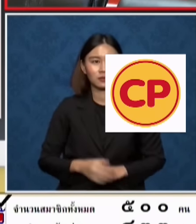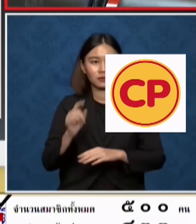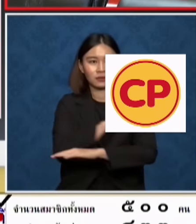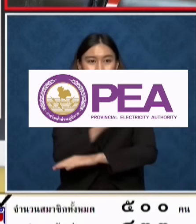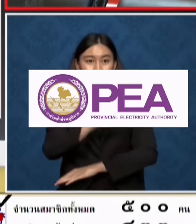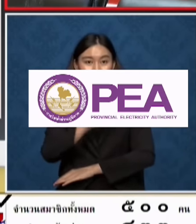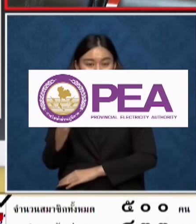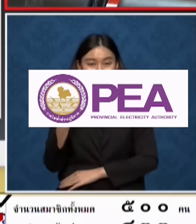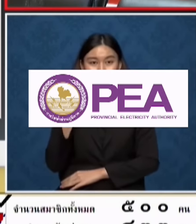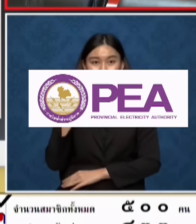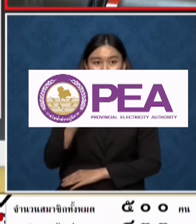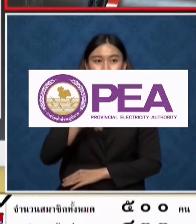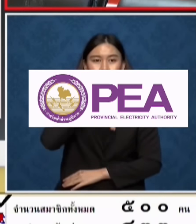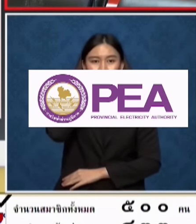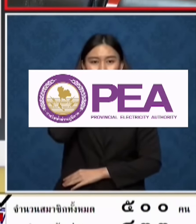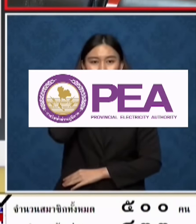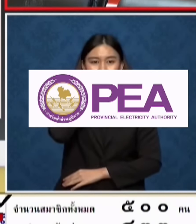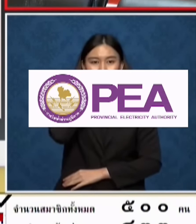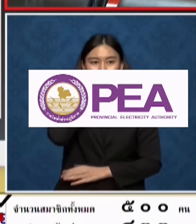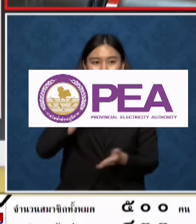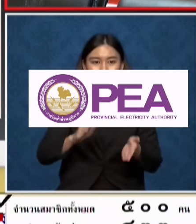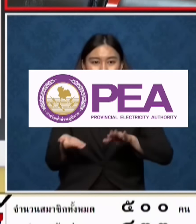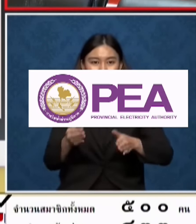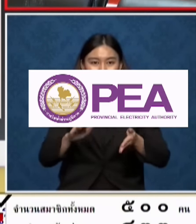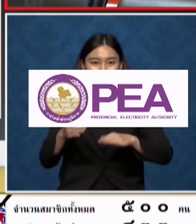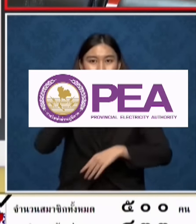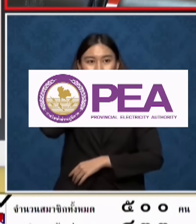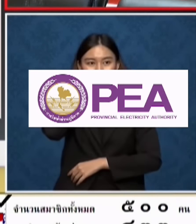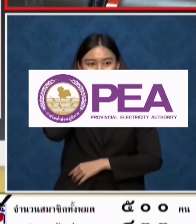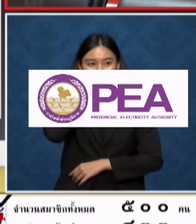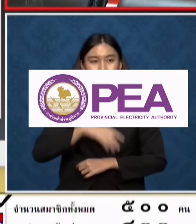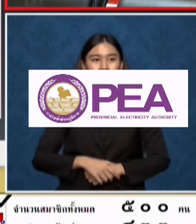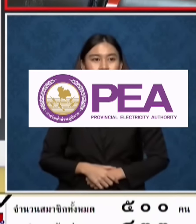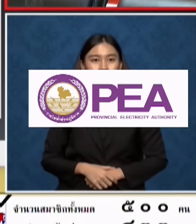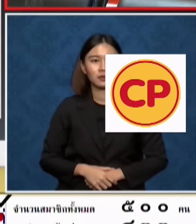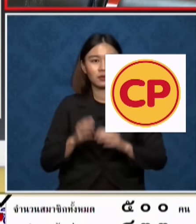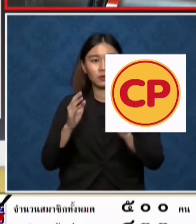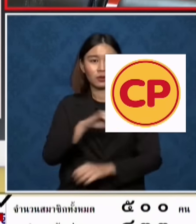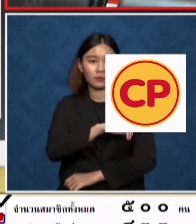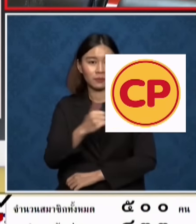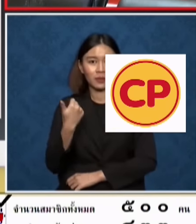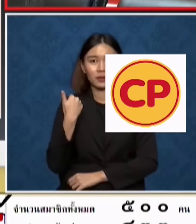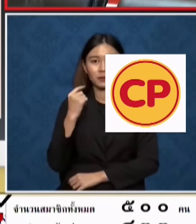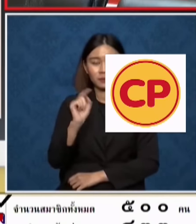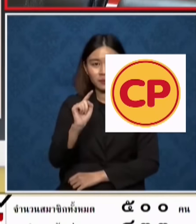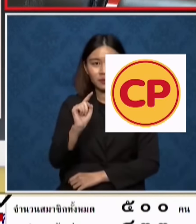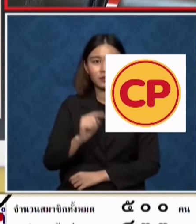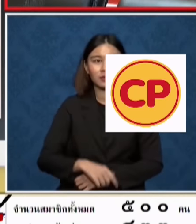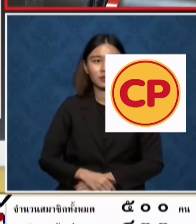ไปให้กับคนท่านอื่นๆให้กับประชาชนแล้วนะคะแล้ววันนี้เองหมอทศพรเสรีรักษ์ในนามสสแพร่พรร